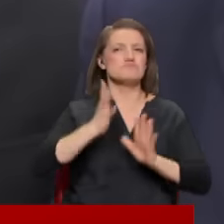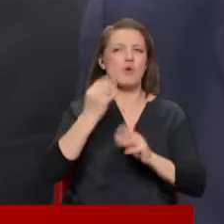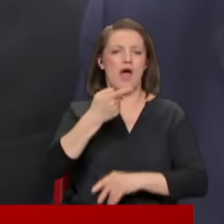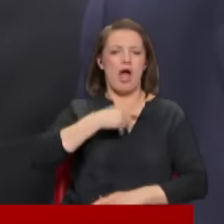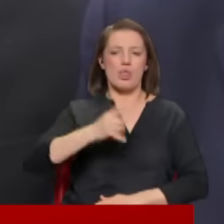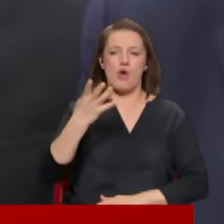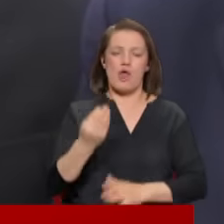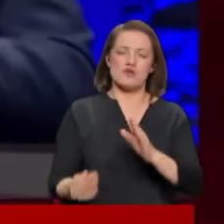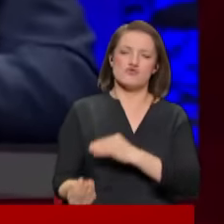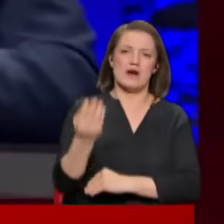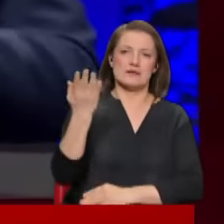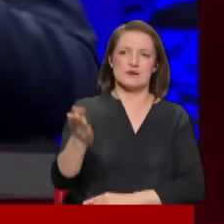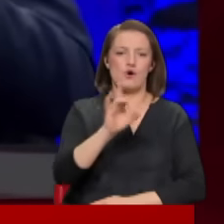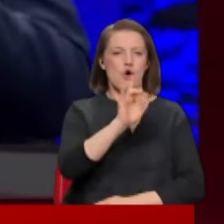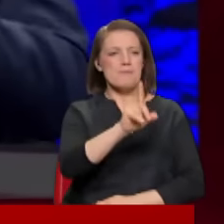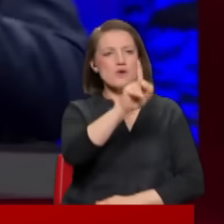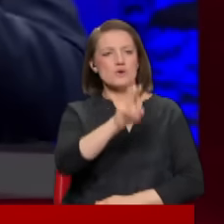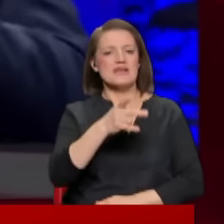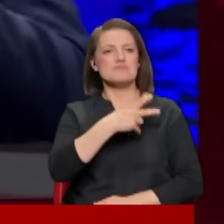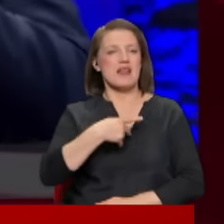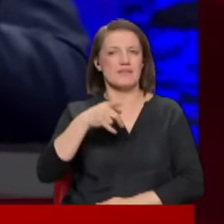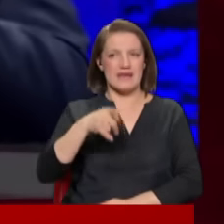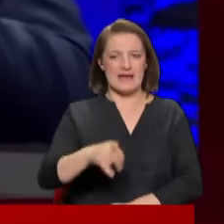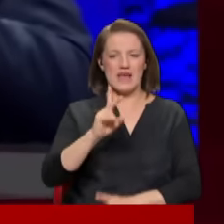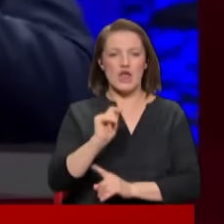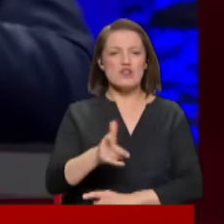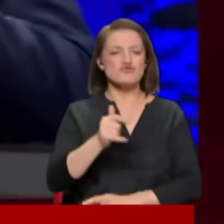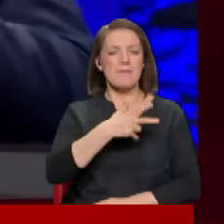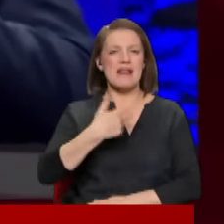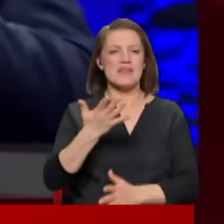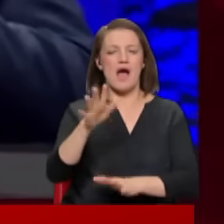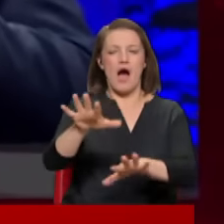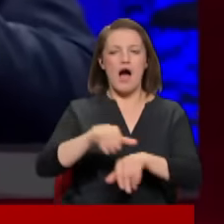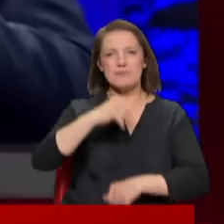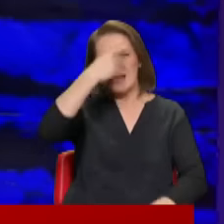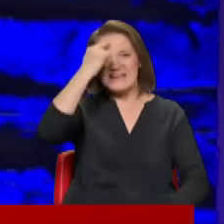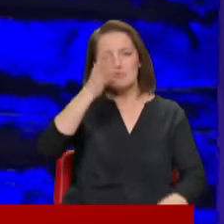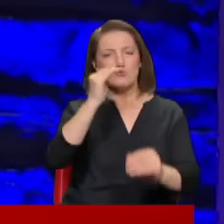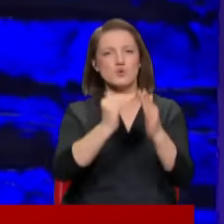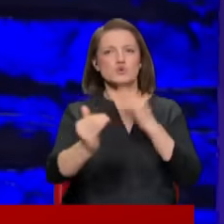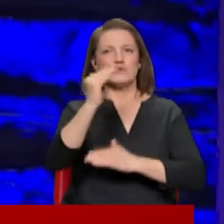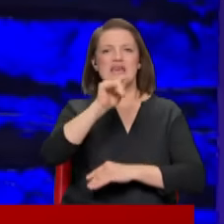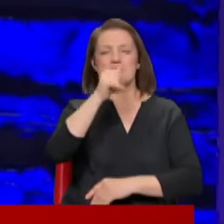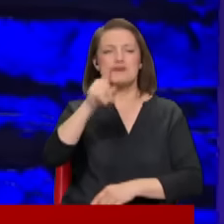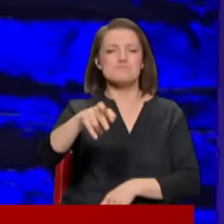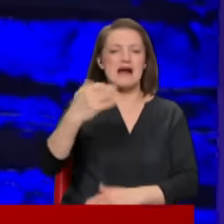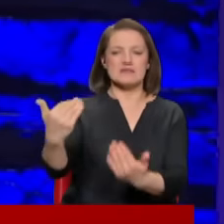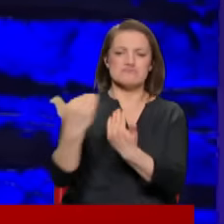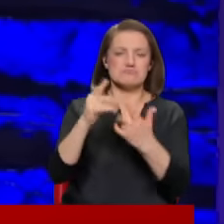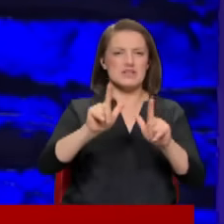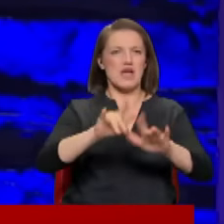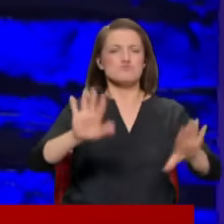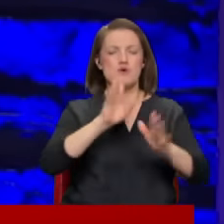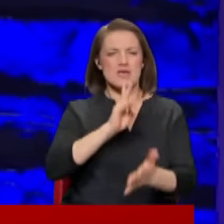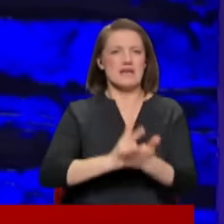aday olarak çıkardılar. 15 ila 18 belediye, ilçe belediyesini alabilme ihtimalimiz çok yüksek. Hiçbir partinin desteğine ihtiyacımız yok, çok